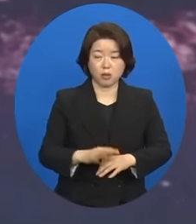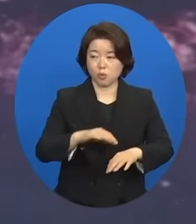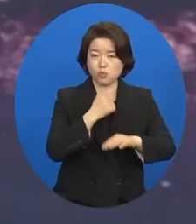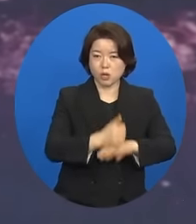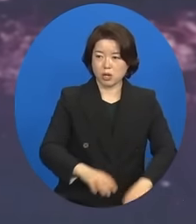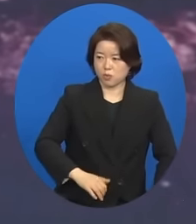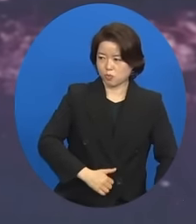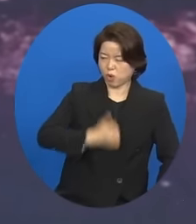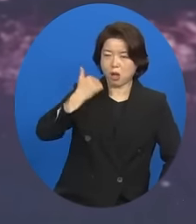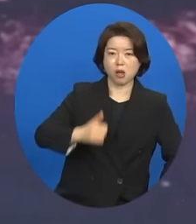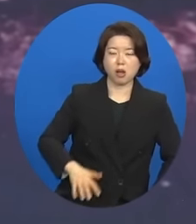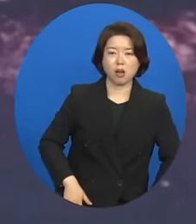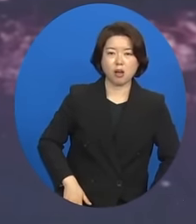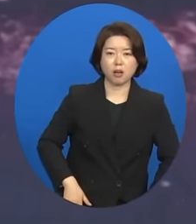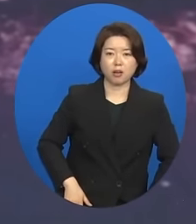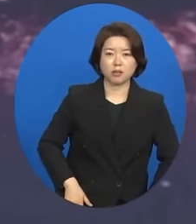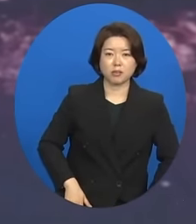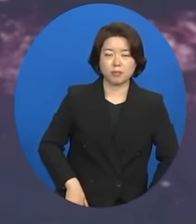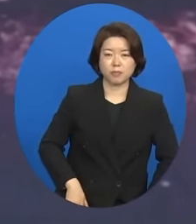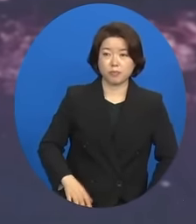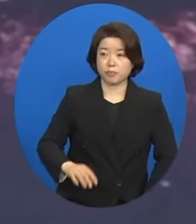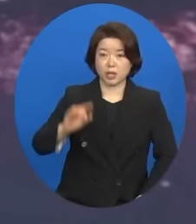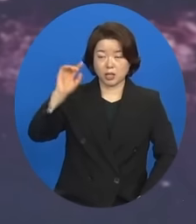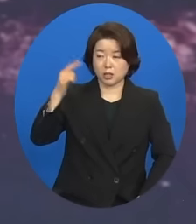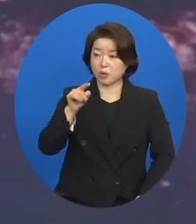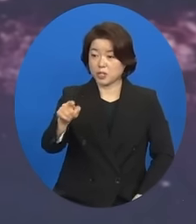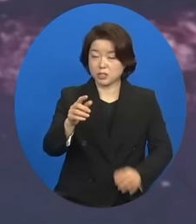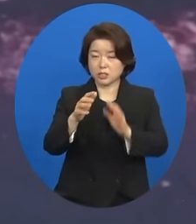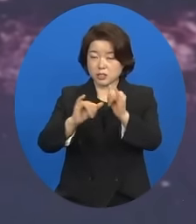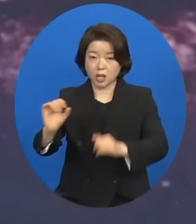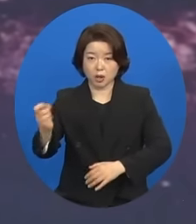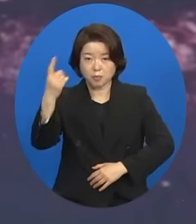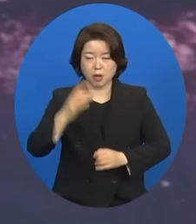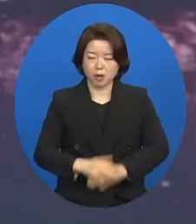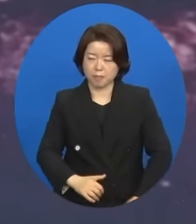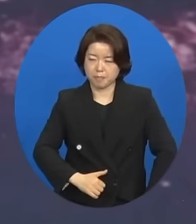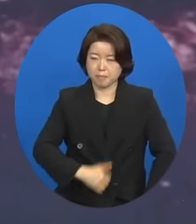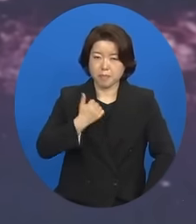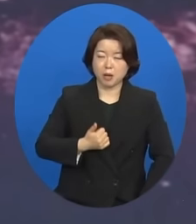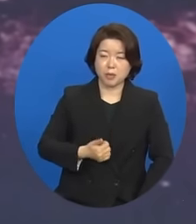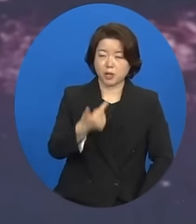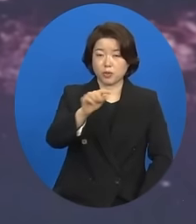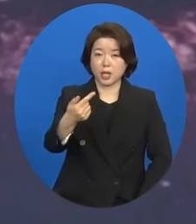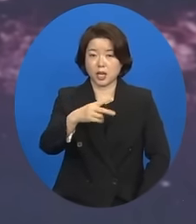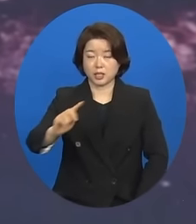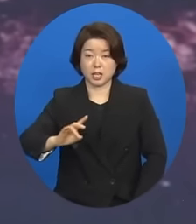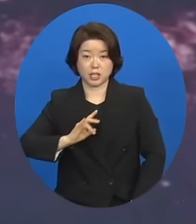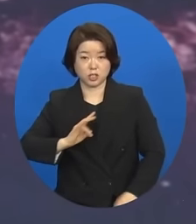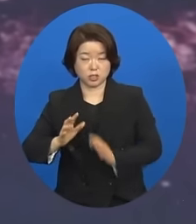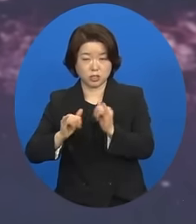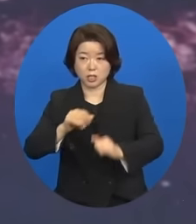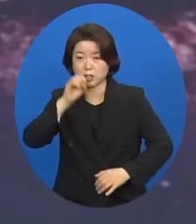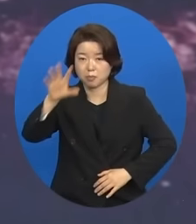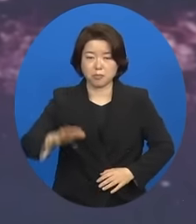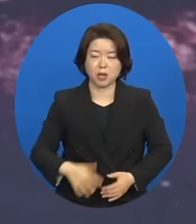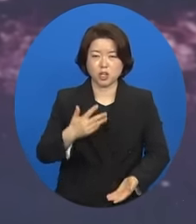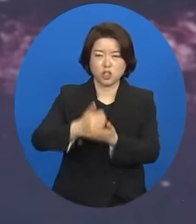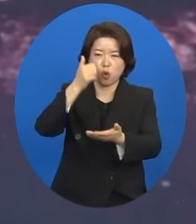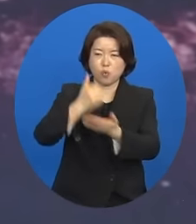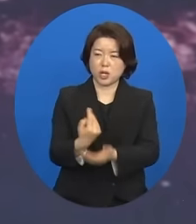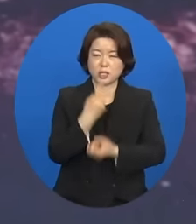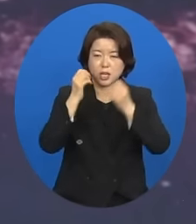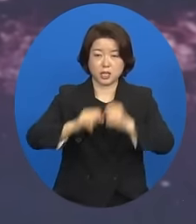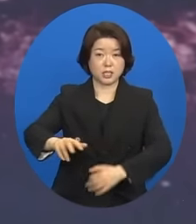다윗이 화가 나 가지고 뭐라고 얘기하냐면 다윗이 그 사람으로 말미암아 노하여 나단에게 이르되 여호와의 살아계심을 두고